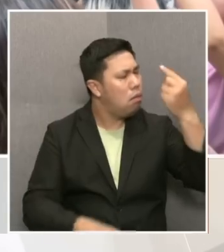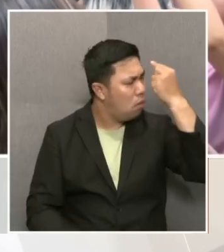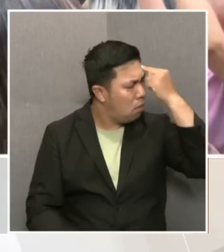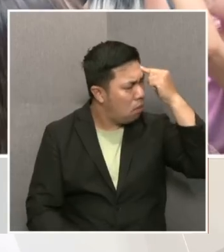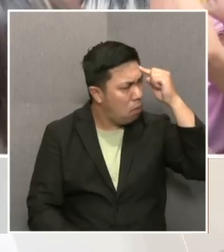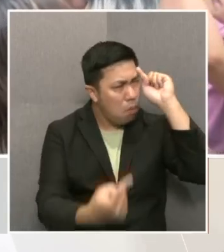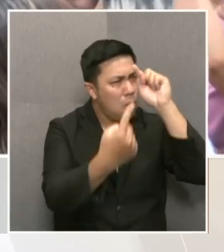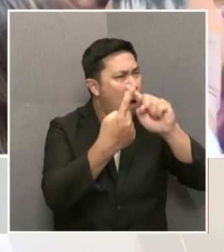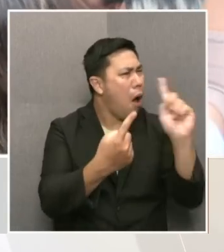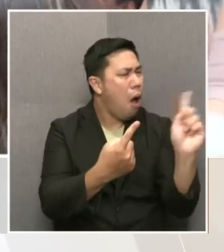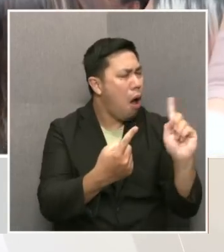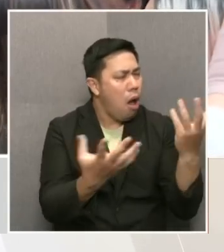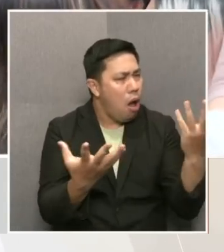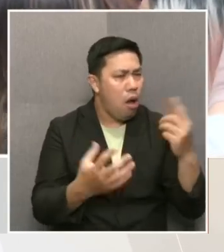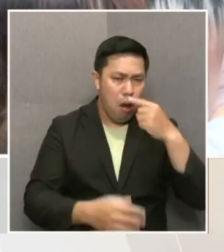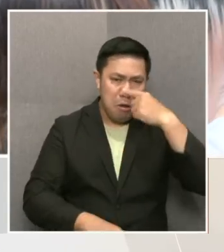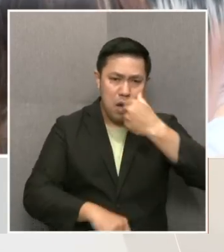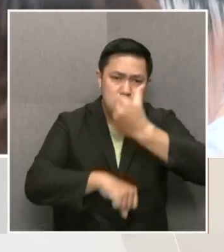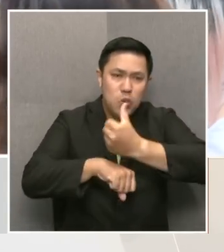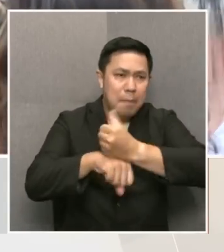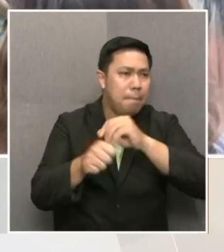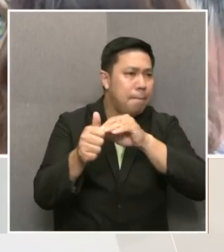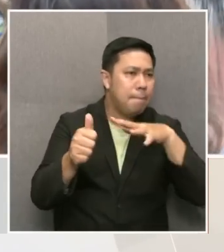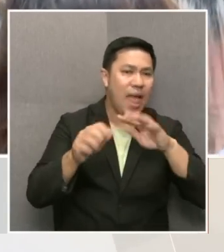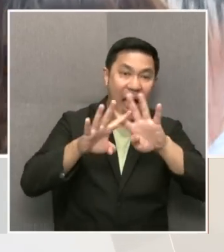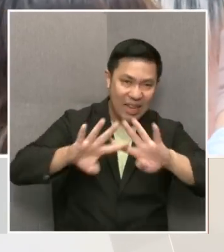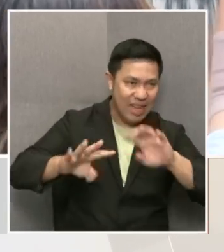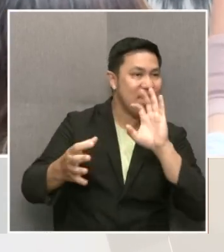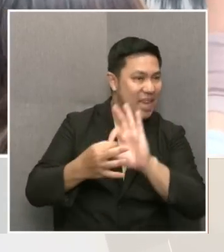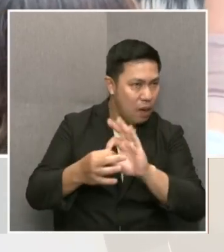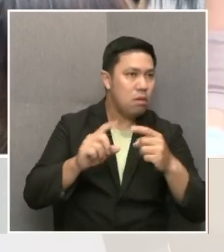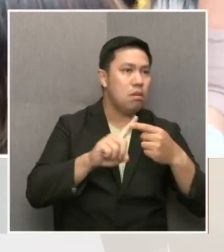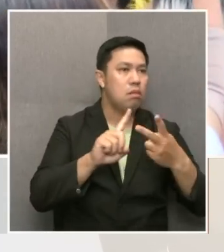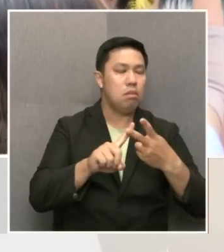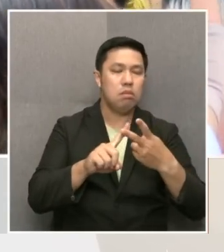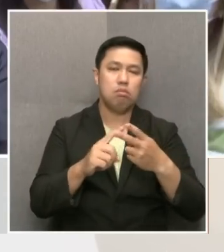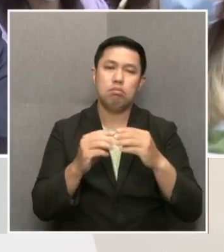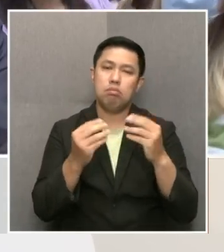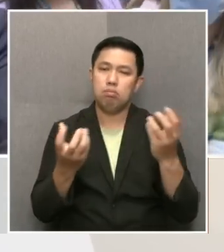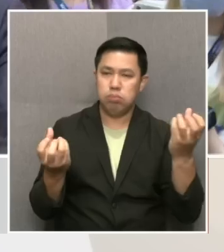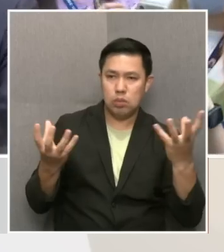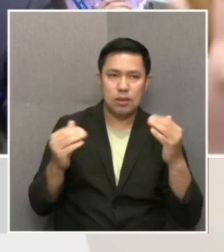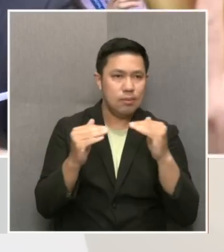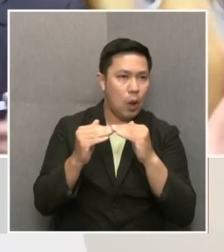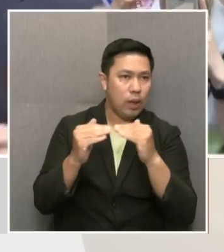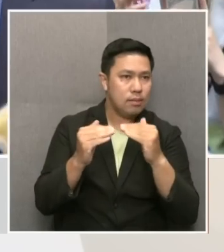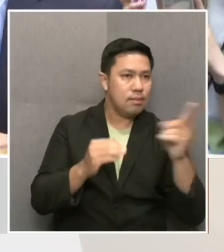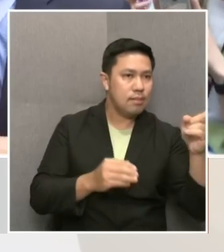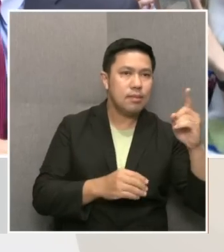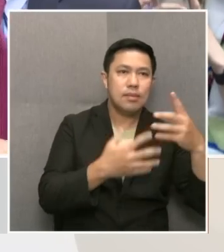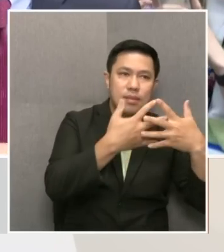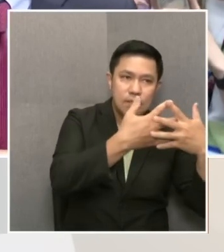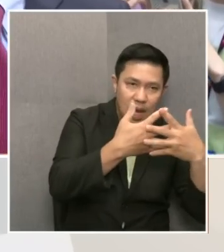คะสำหรับบทบาทของผู้นำไทยในเวทีอาเซียนแล้วก็เรื่องของการรักษาความสมดุลระหว่างชาติมหาอำนาจต่างๆด้วยอะค่